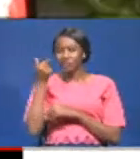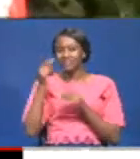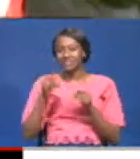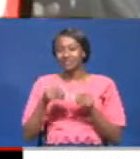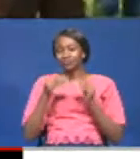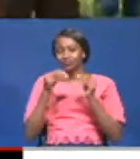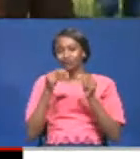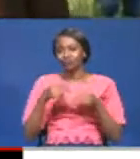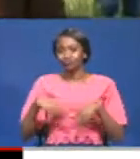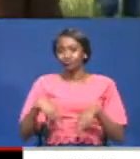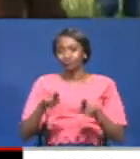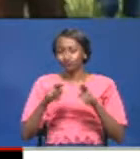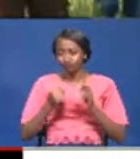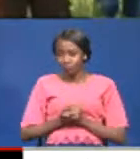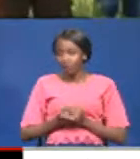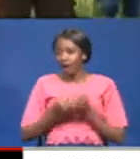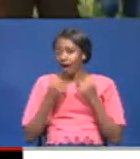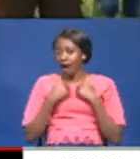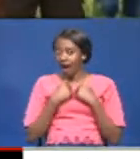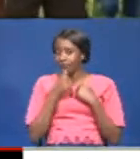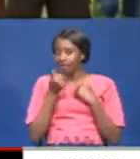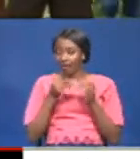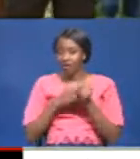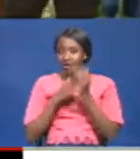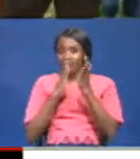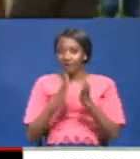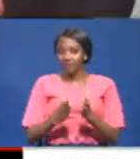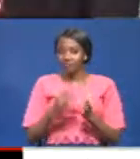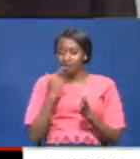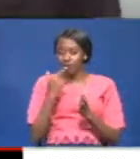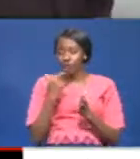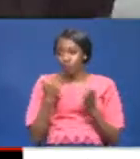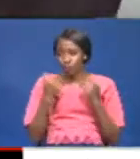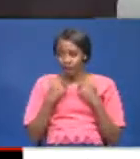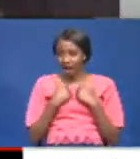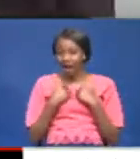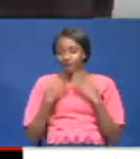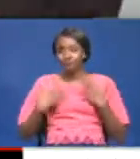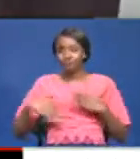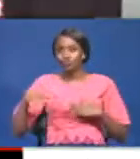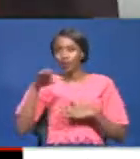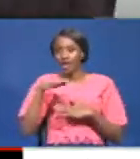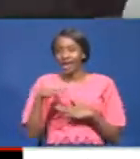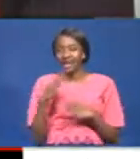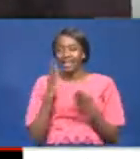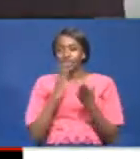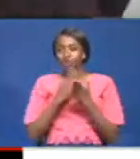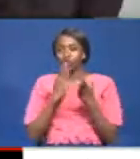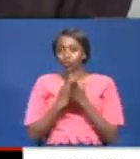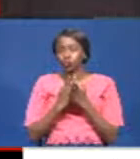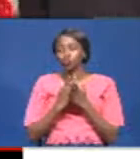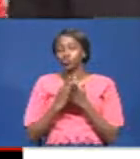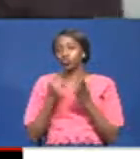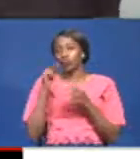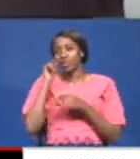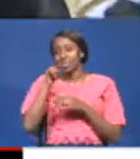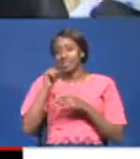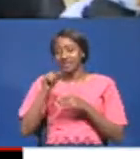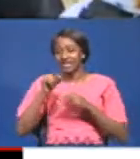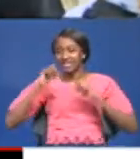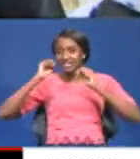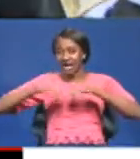nchini. Wakiongozwa na Mohamed Bugao, wakazi hao wanadai kuwa mkataba unaofafanua masharti ya fidia yao